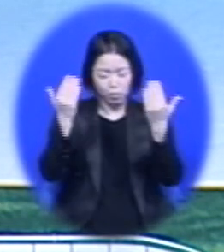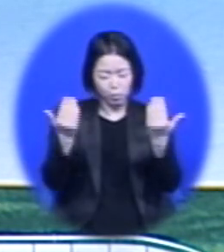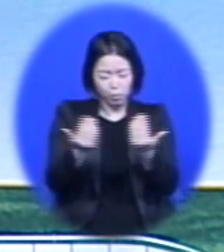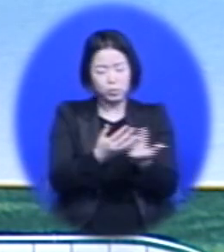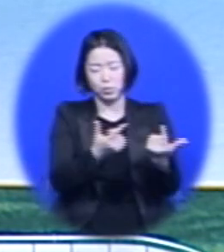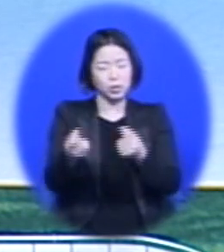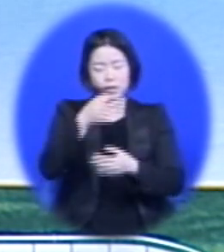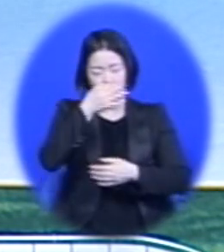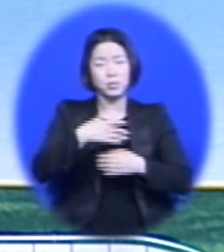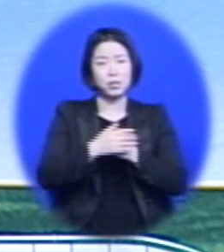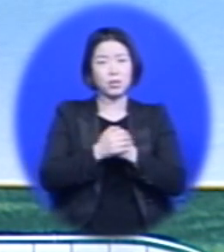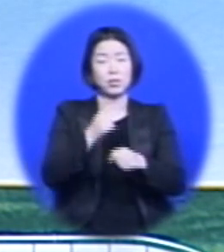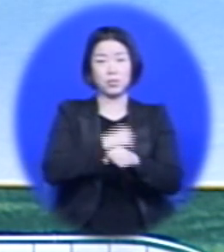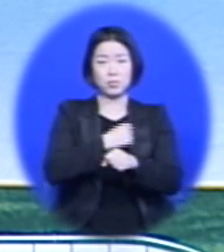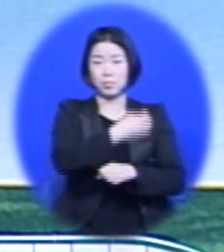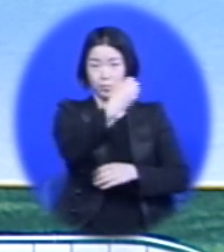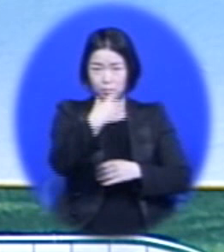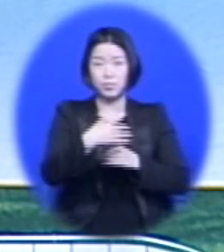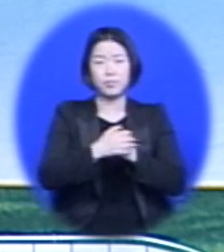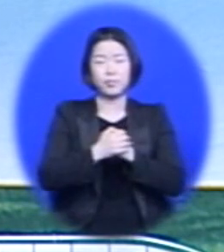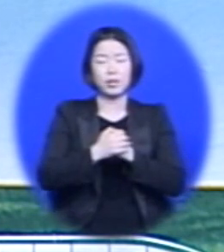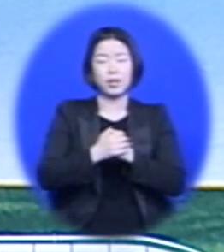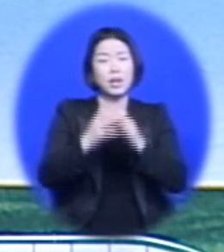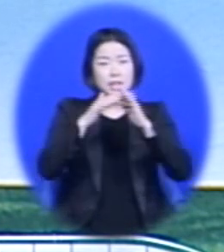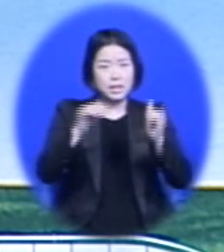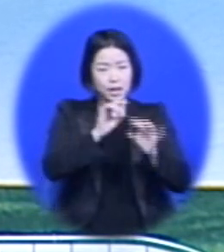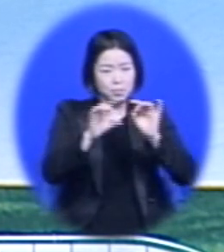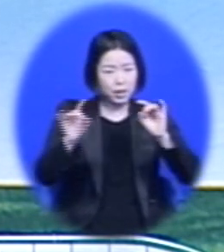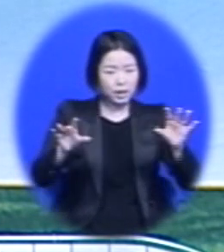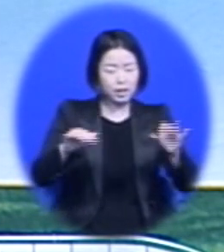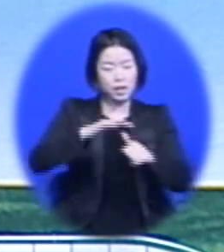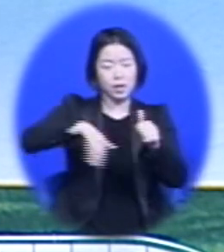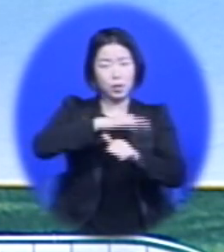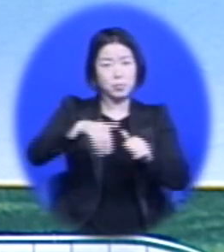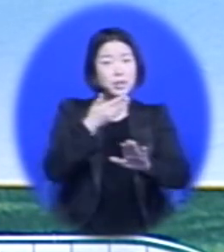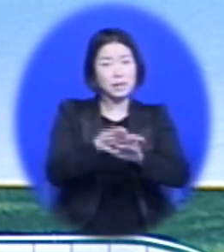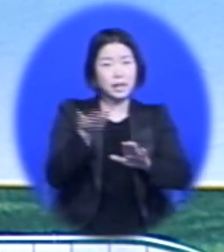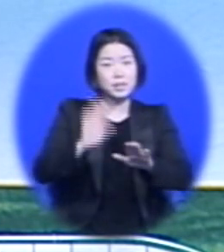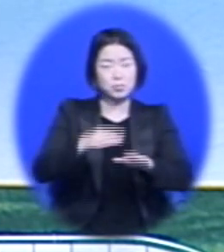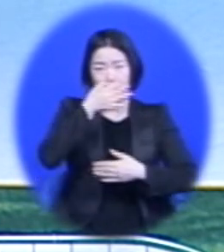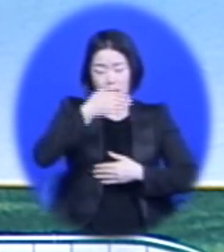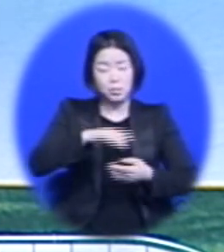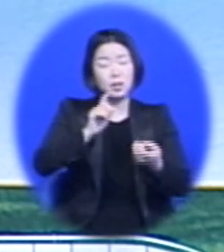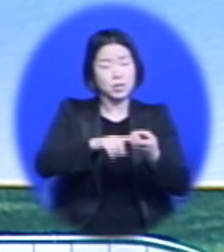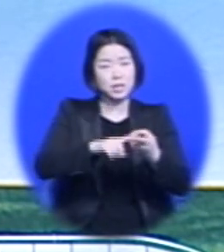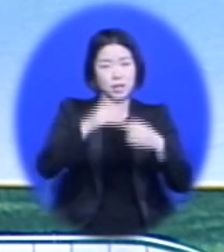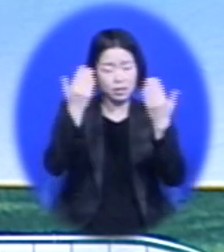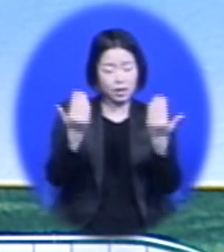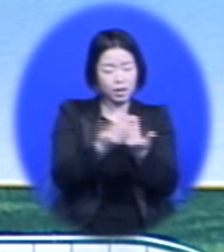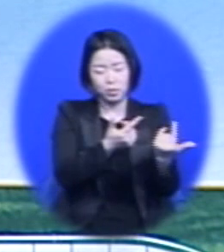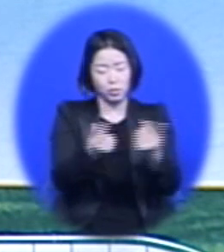그래 하시더라는 거예요. 사람마다 형편은 다 다르지만 힘든 것 자체는 다 같은